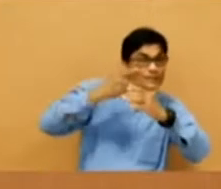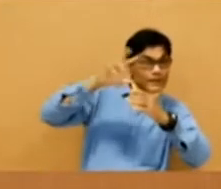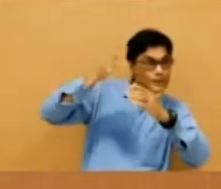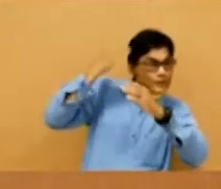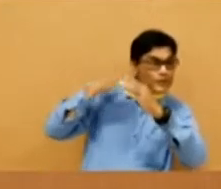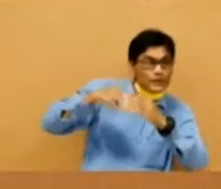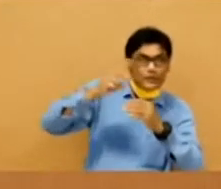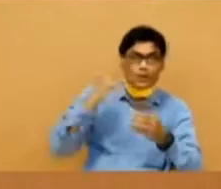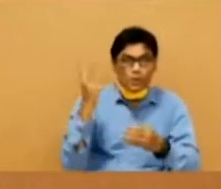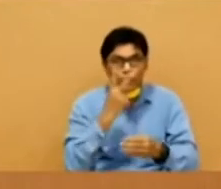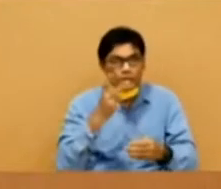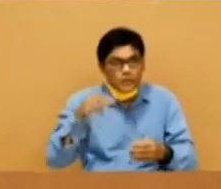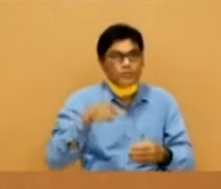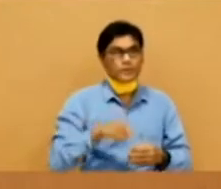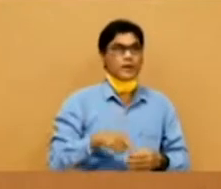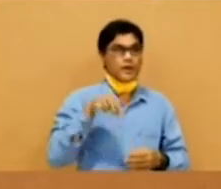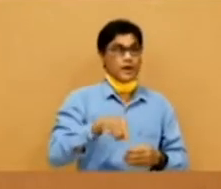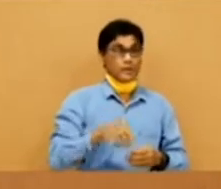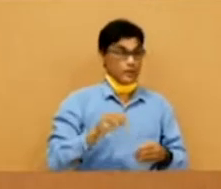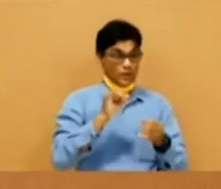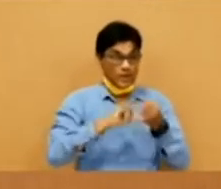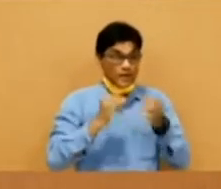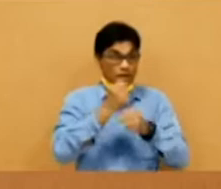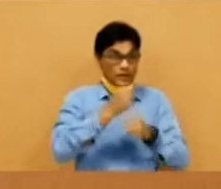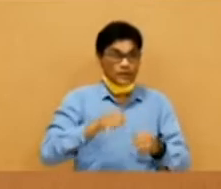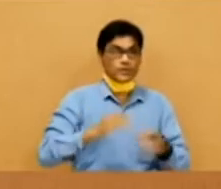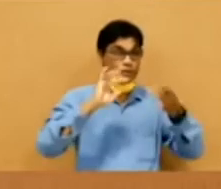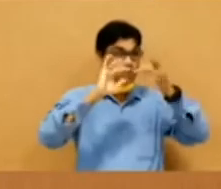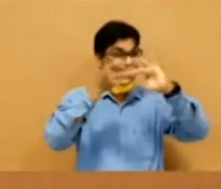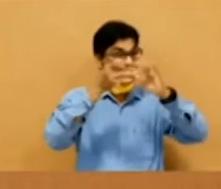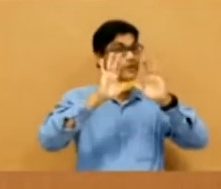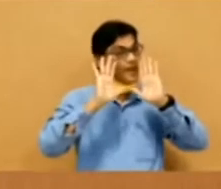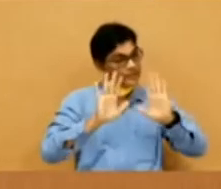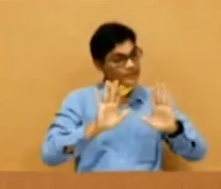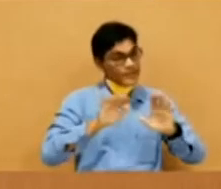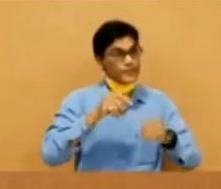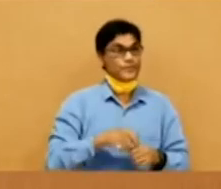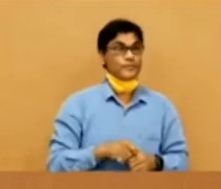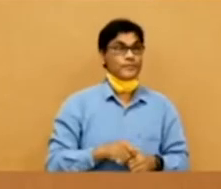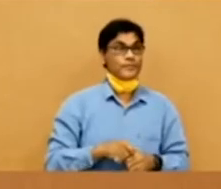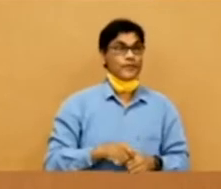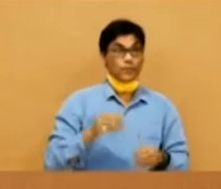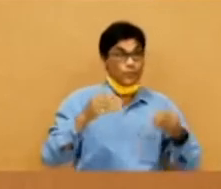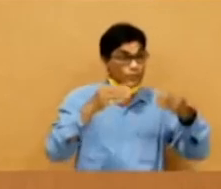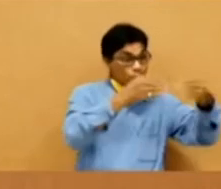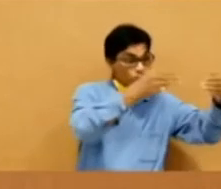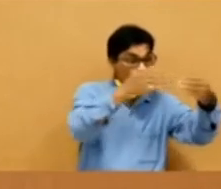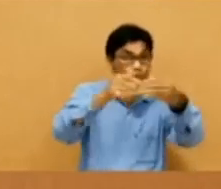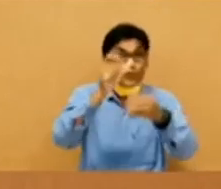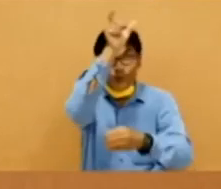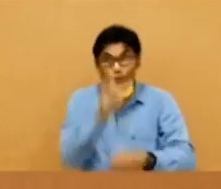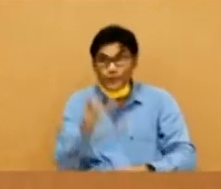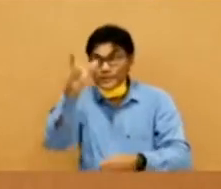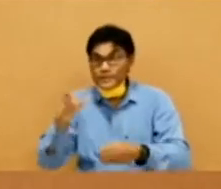ତାଙ୍କୁ ମନିଟର କରିବା ପାଇଁ ଆମର ରାଜ୍ୟ ସରକାର ଗୋଟେ ପୋର୍ଟାଲ ମଧ୍ୟ କରିଛନ୍ତି। ତେଣୁ ବର୍ଡ଼ର ଚେକ୍ପୋଷ୍ଟରେ ଥିବା